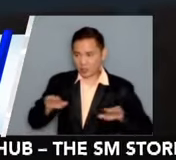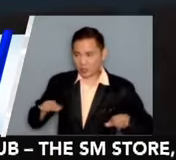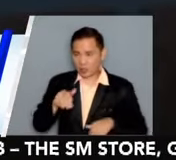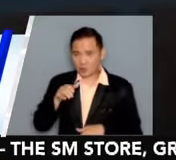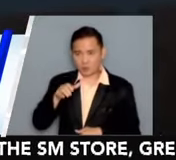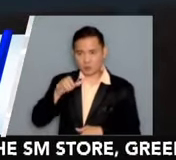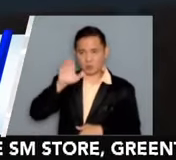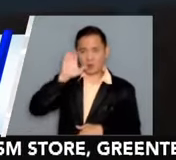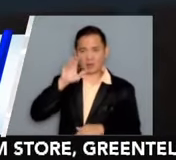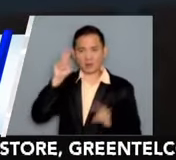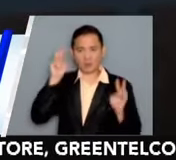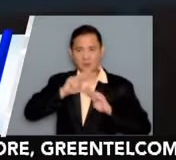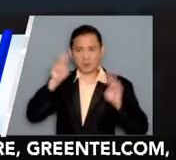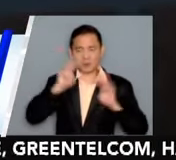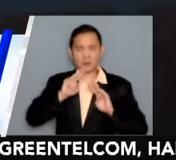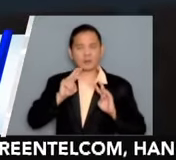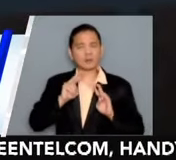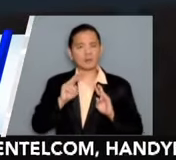ginagawa nila yung